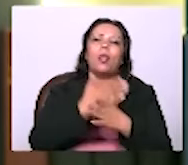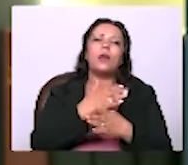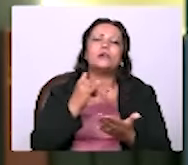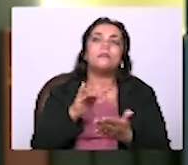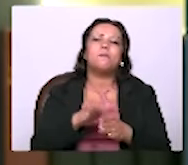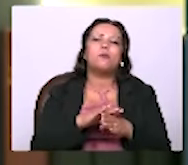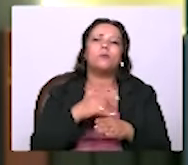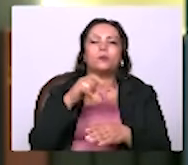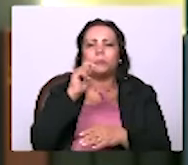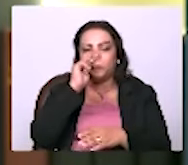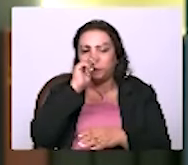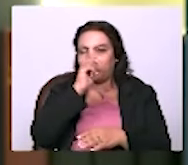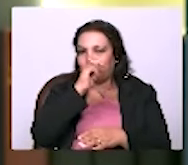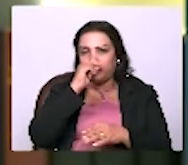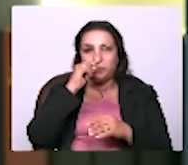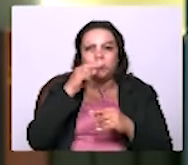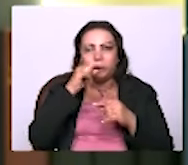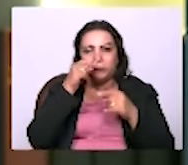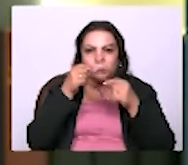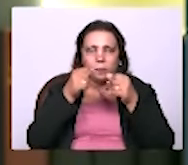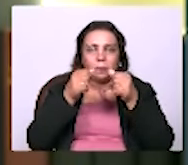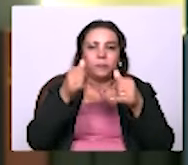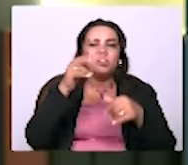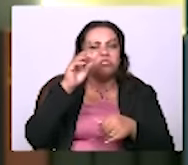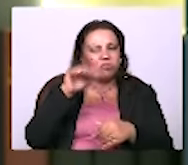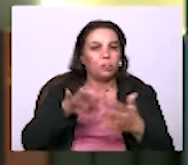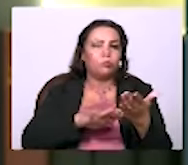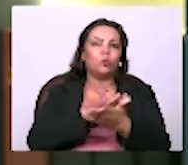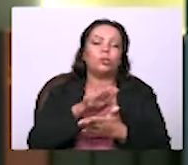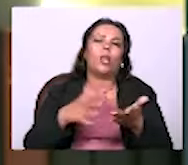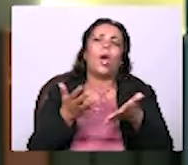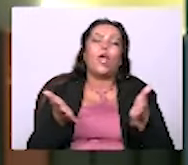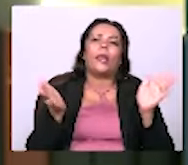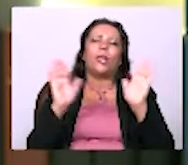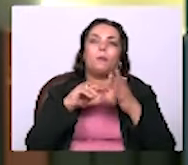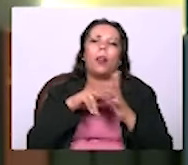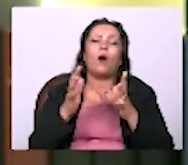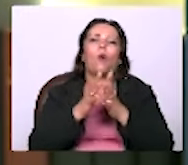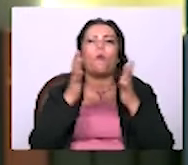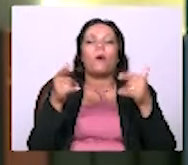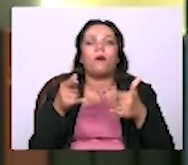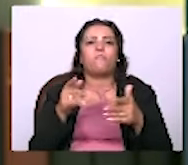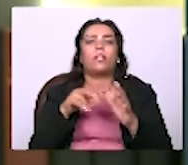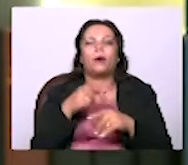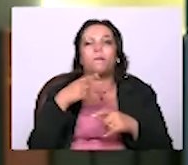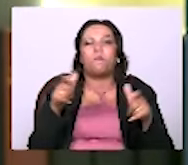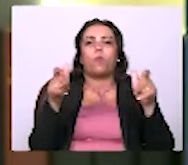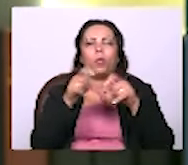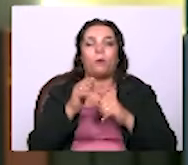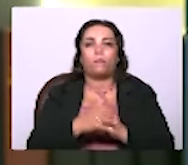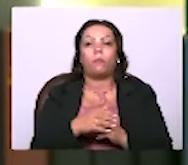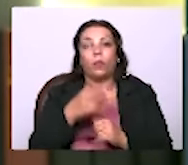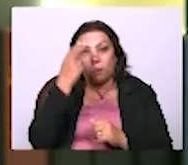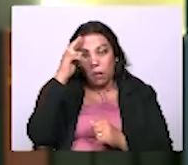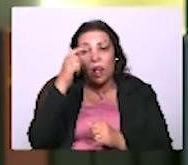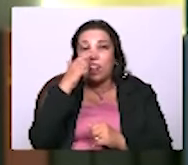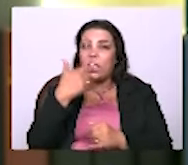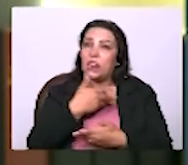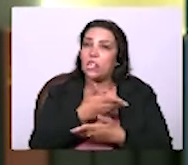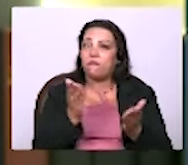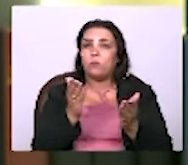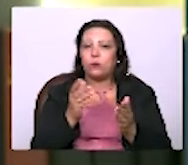تاثير المخدر ودي اصبحت مشكله من المشكلات الكبرى في المجتمع يعني اتمنى